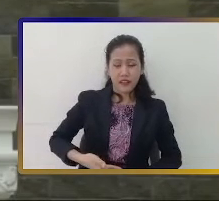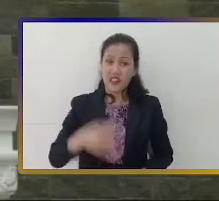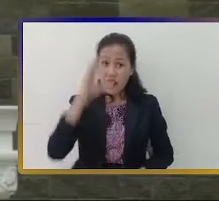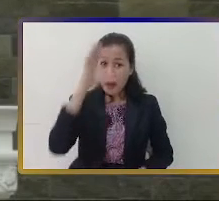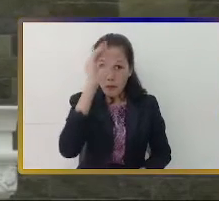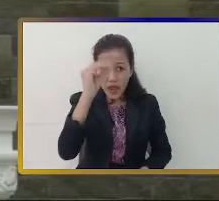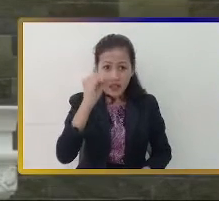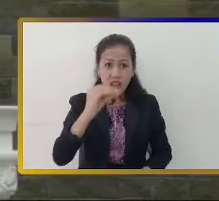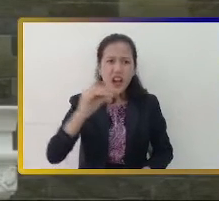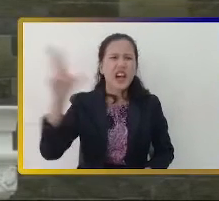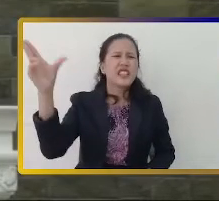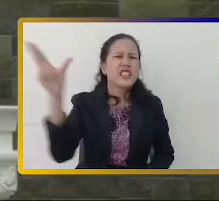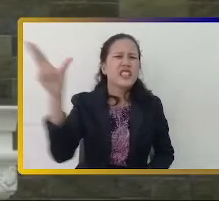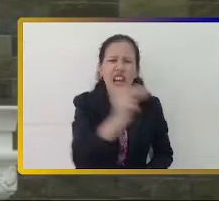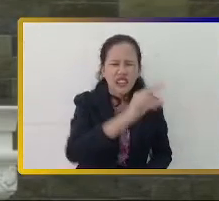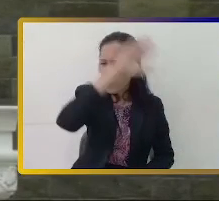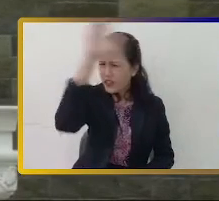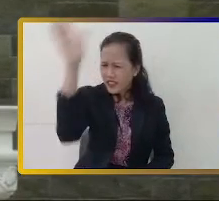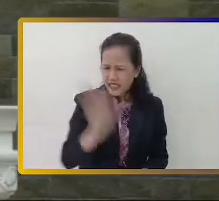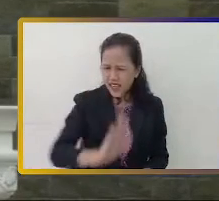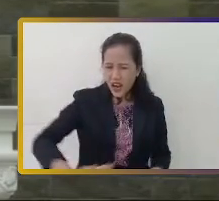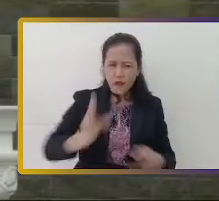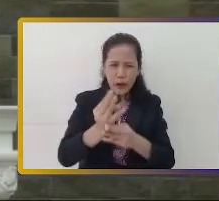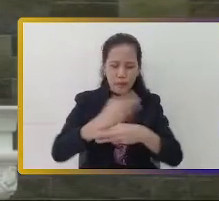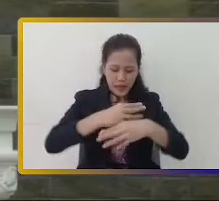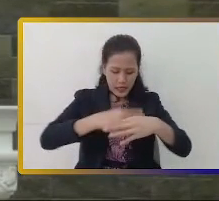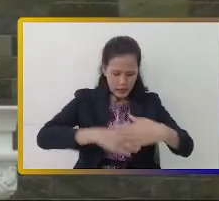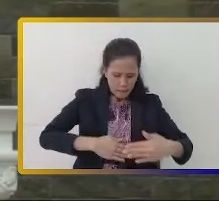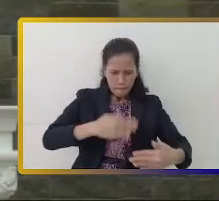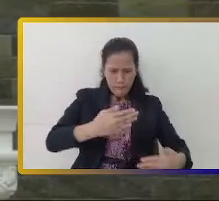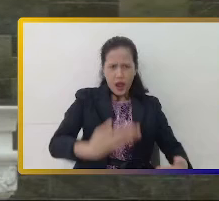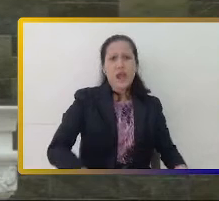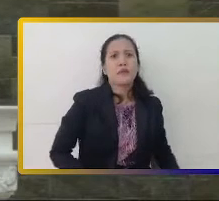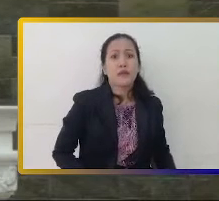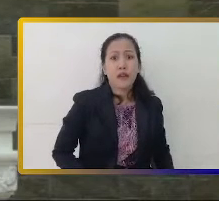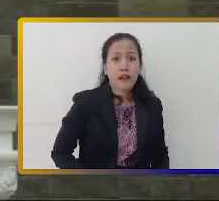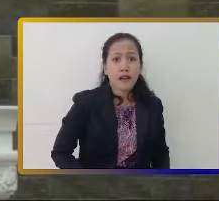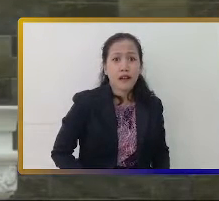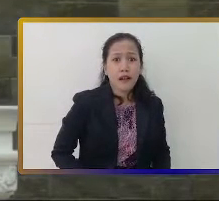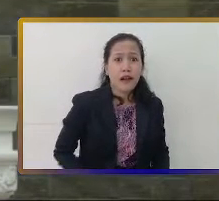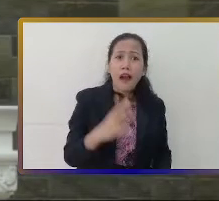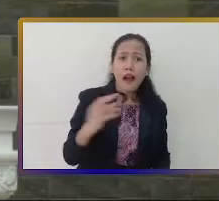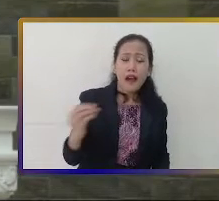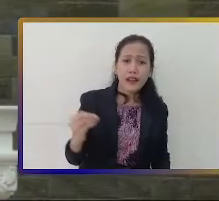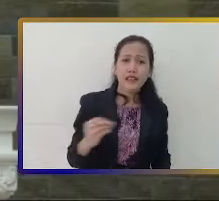ang pagsasamang ito, kapatid, ito ay nagiging legal sa harapan po ng maraming tao.